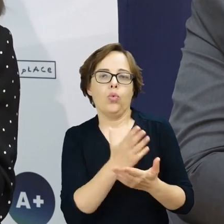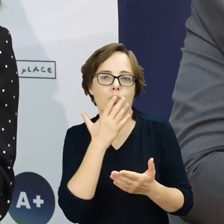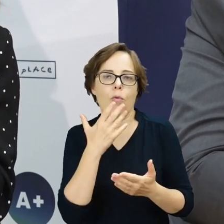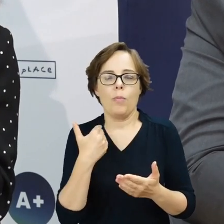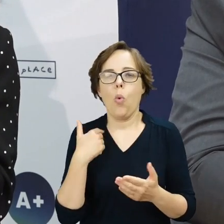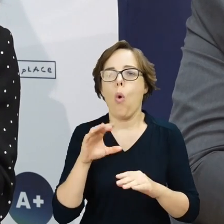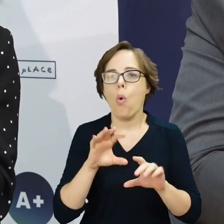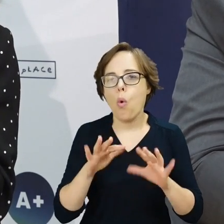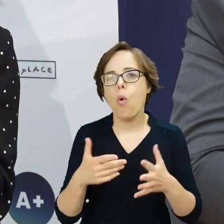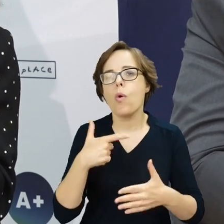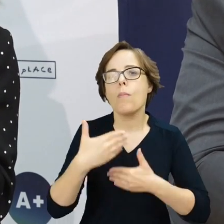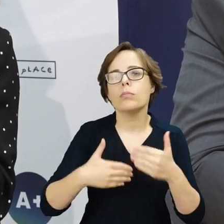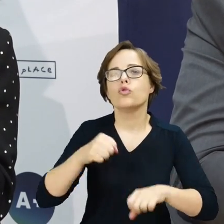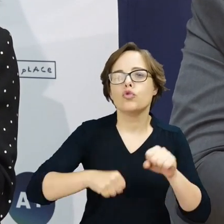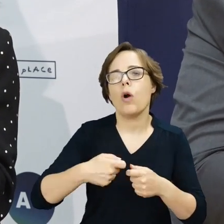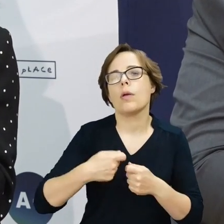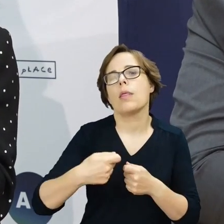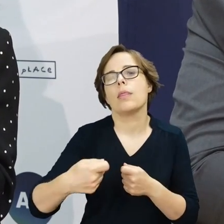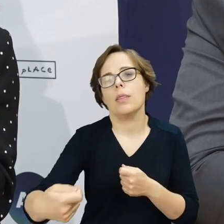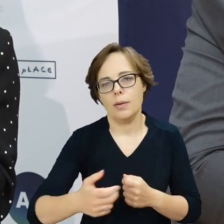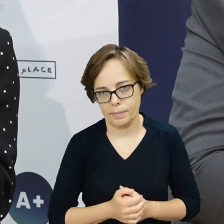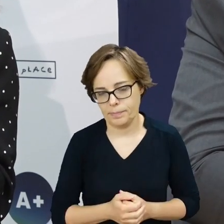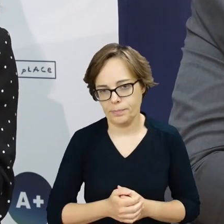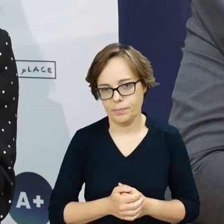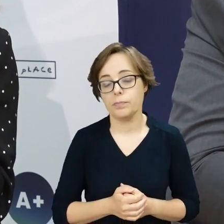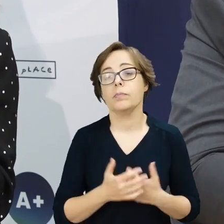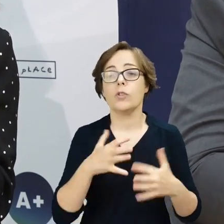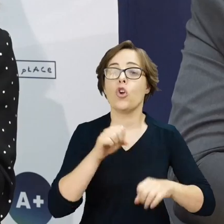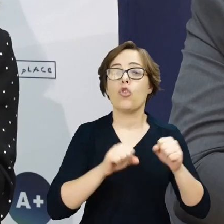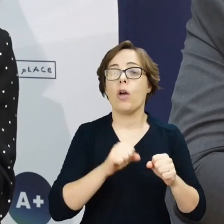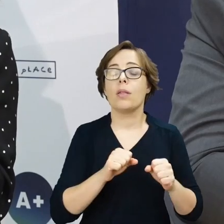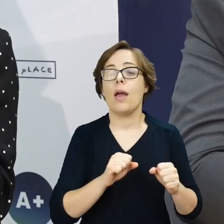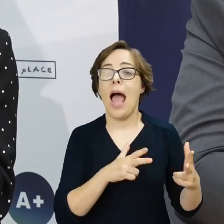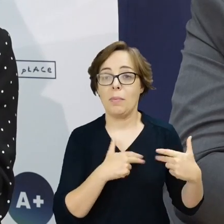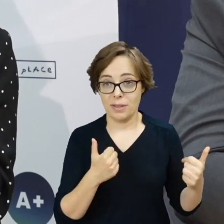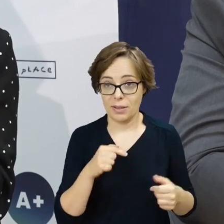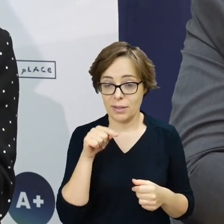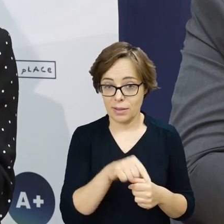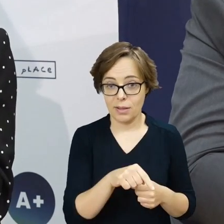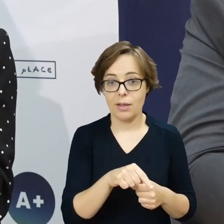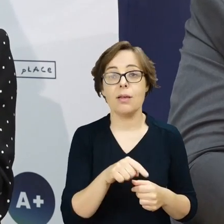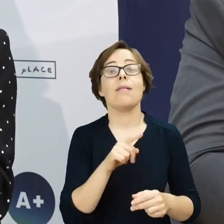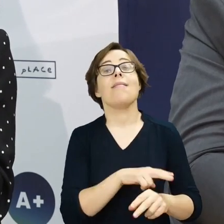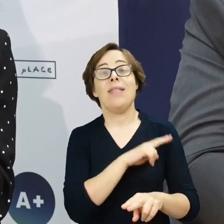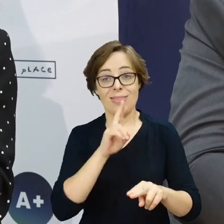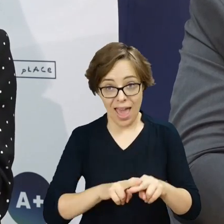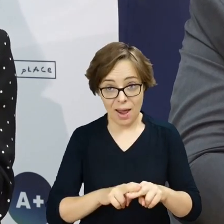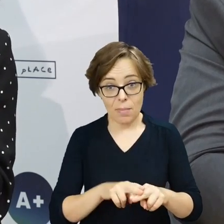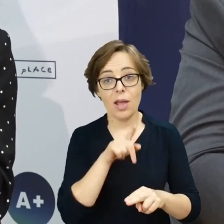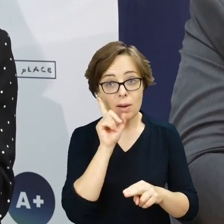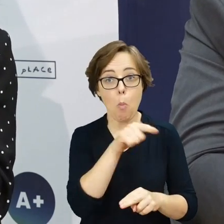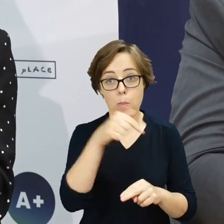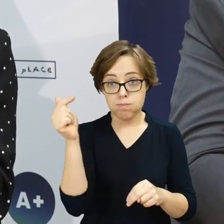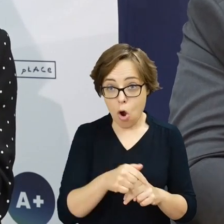Pierwsza rzecz jasna to, że sądy administracyjne nie rozpoznają spraw w tym terminie, w którym powinny je